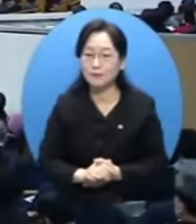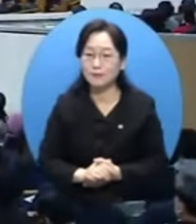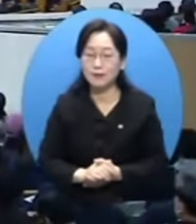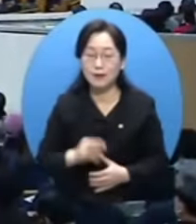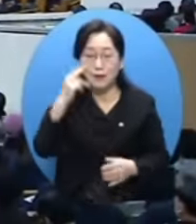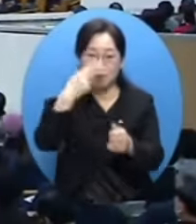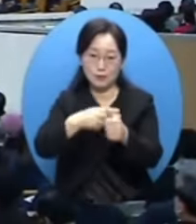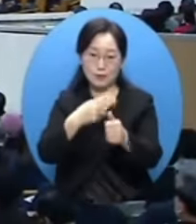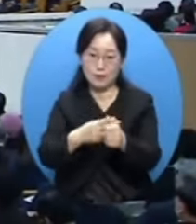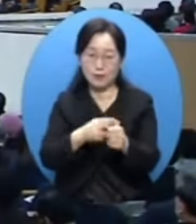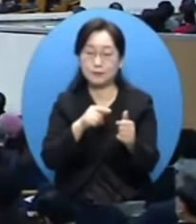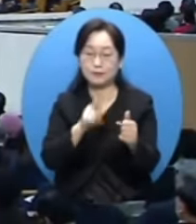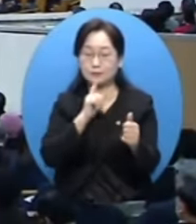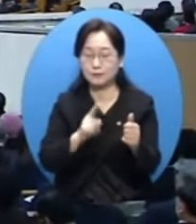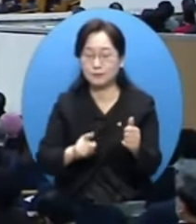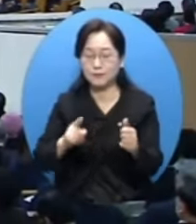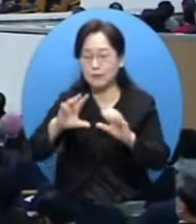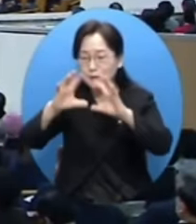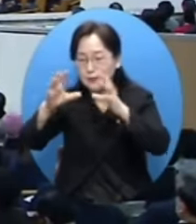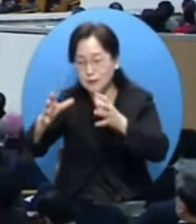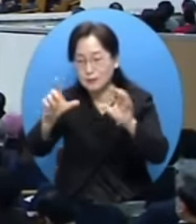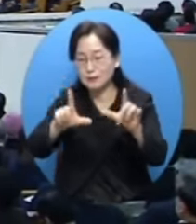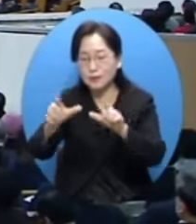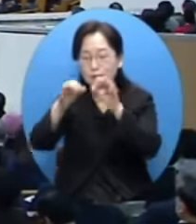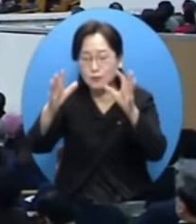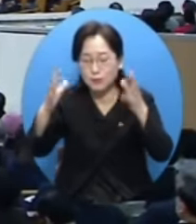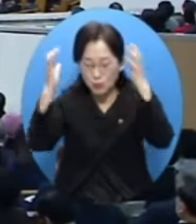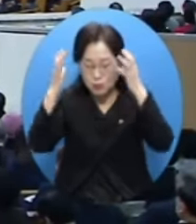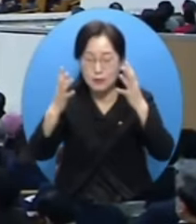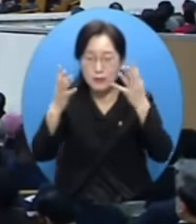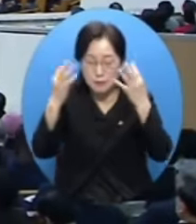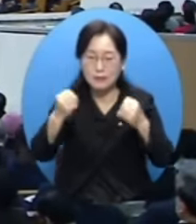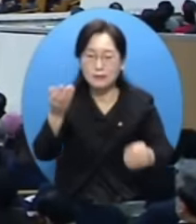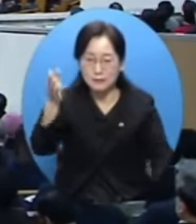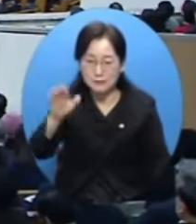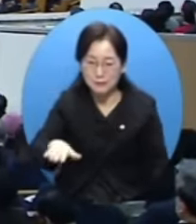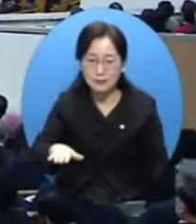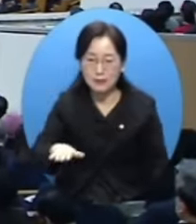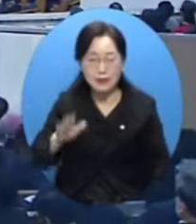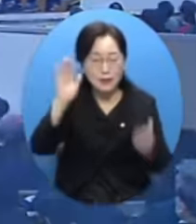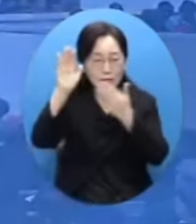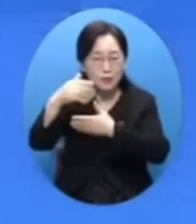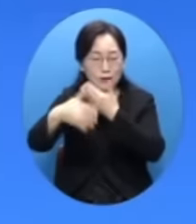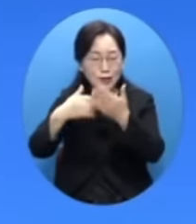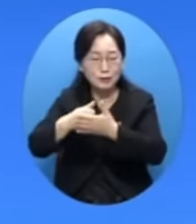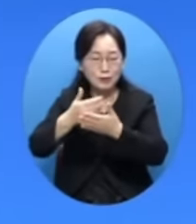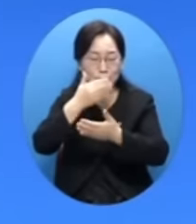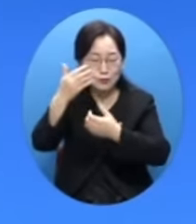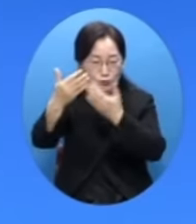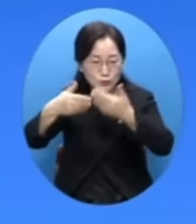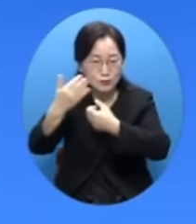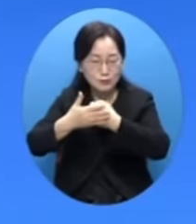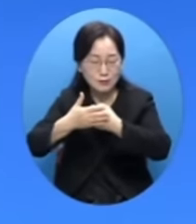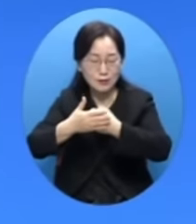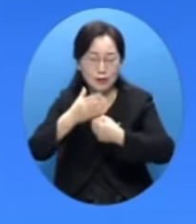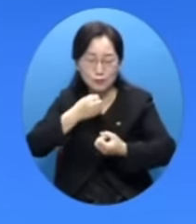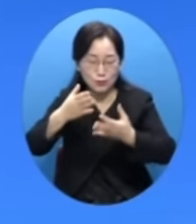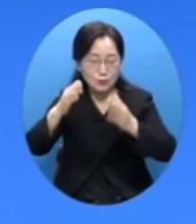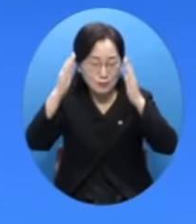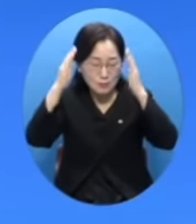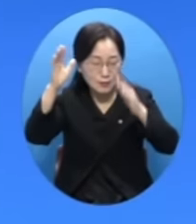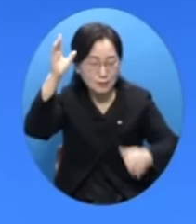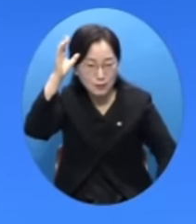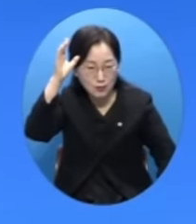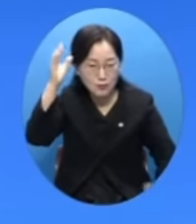사도 바울은 이 땅에 사는 동안 많은 고난을 당했지만 장차 하나님의 주실 은혜 축복을 바라보며 믿음으로 전쟁에 나갔습니다.